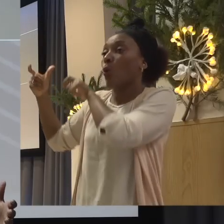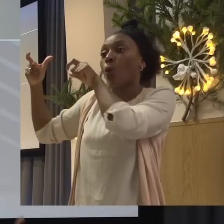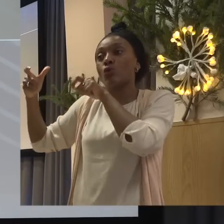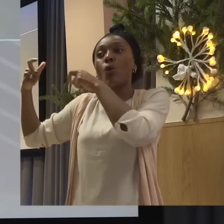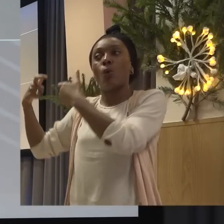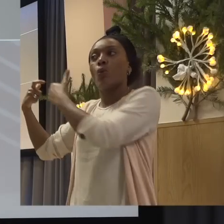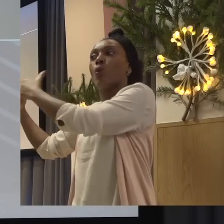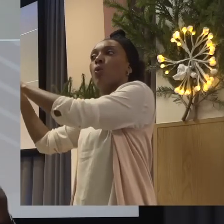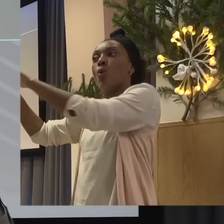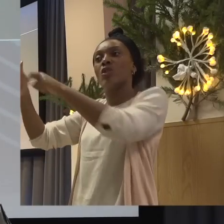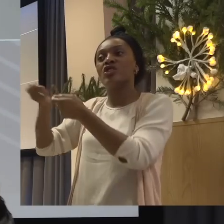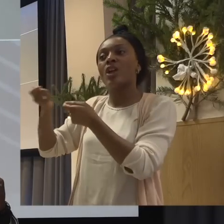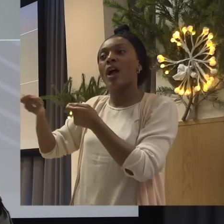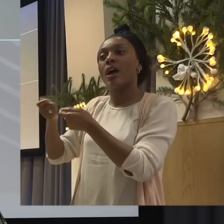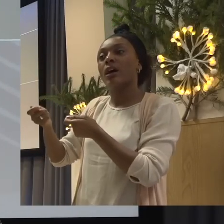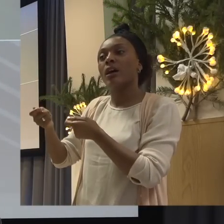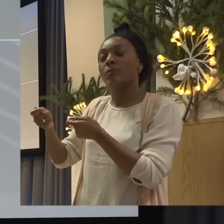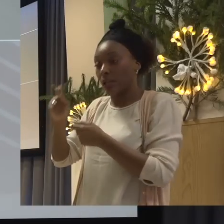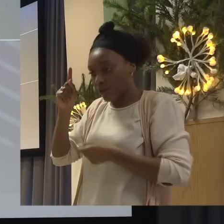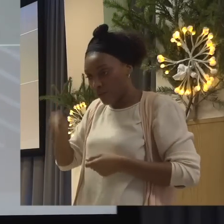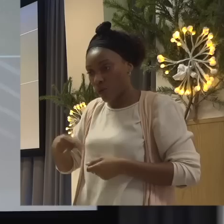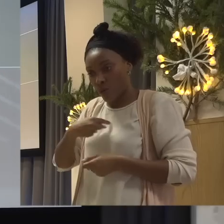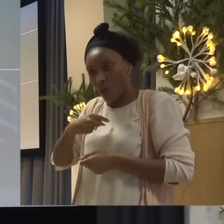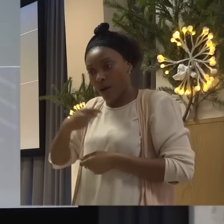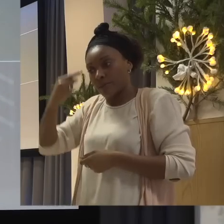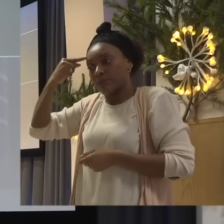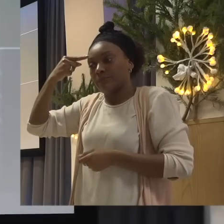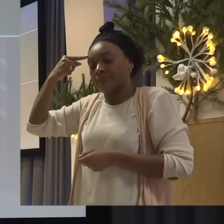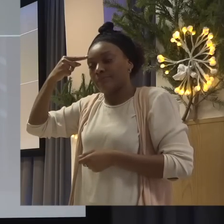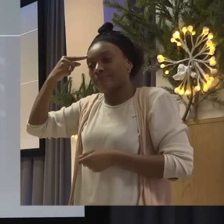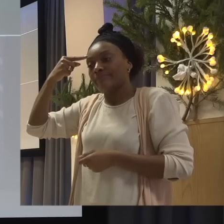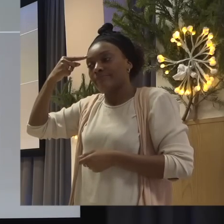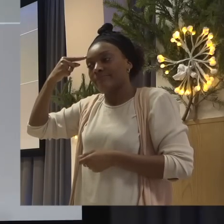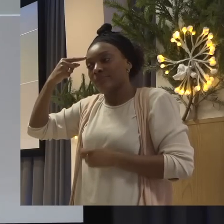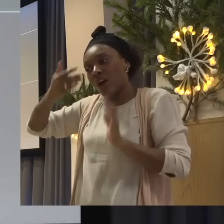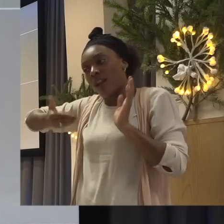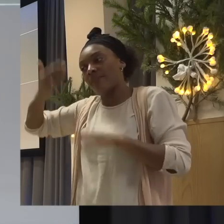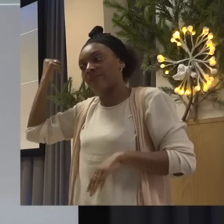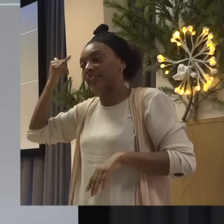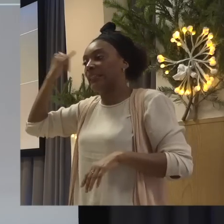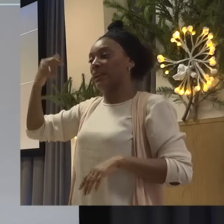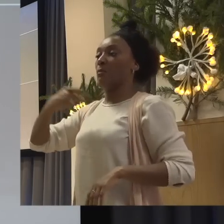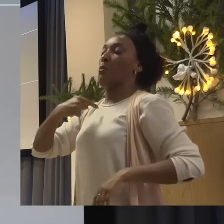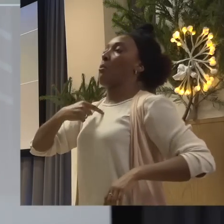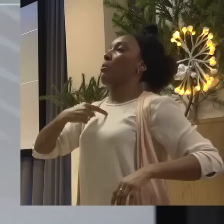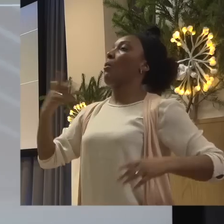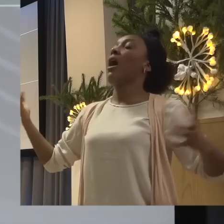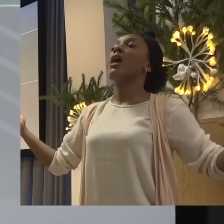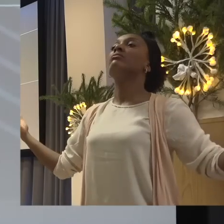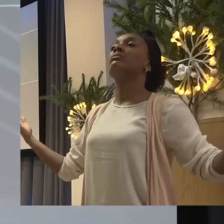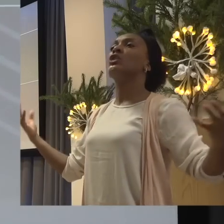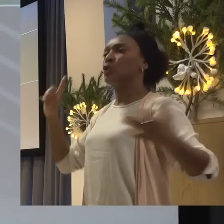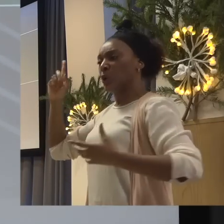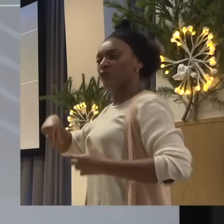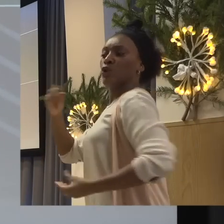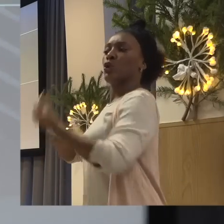Dieu gère. Et donc il faut que je commence par ôter l'idée de me croire le centre